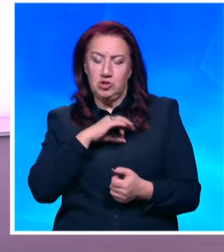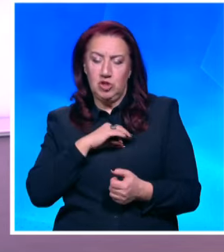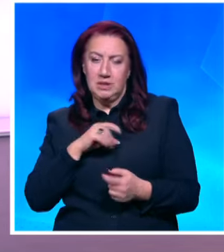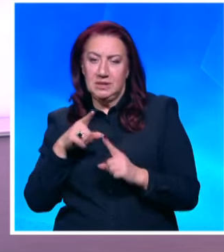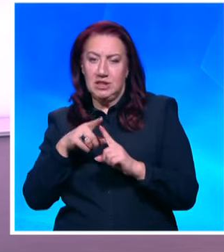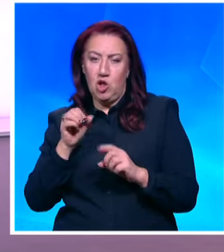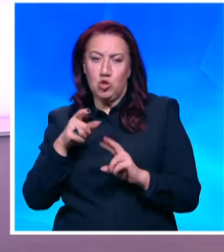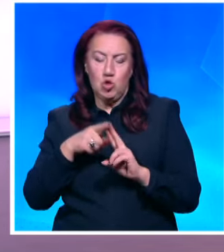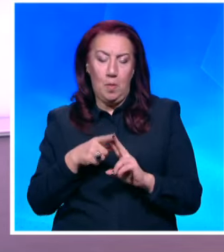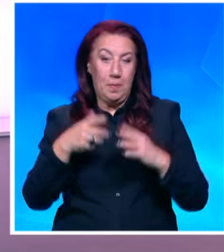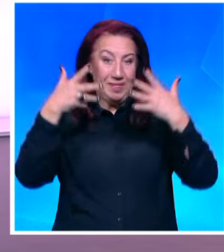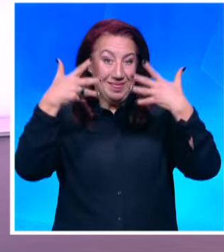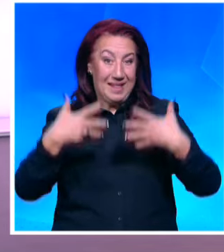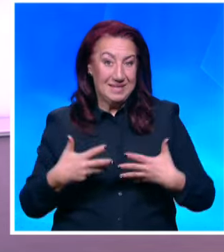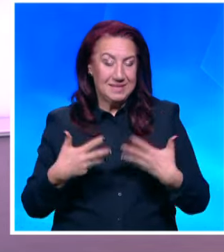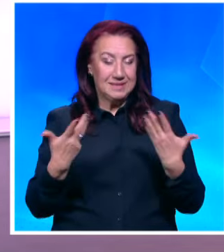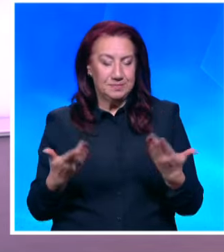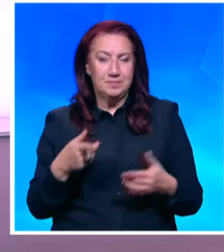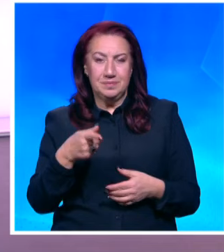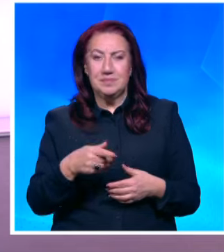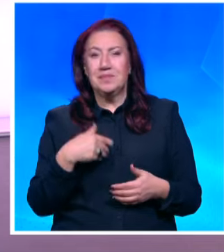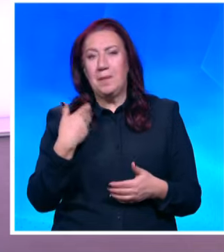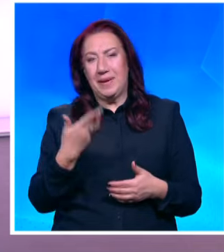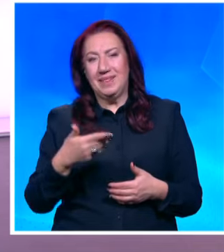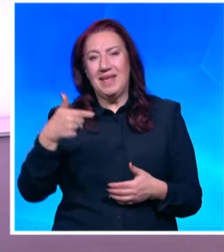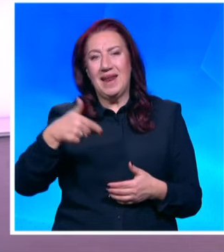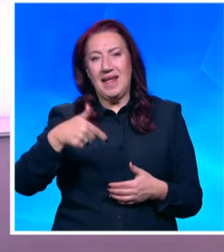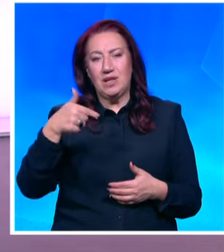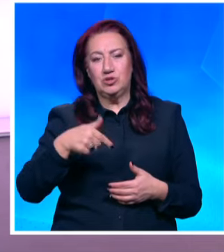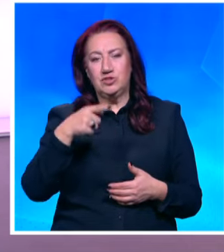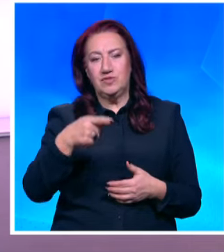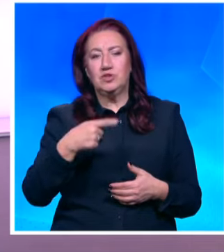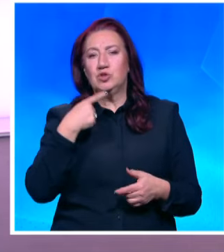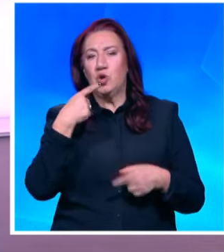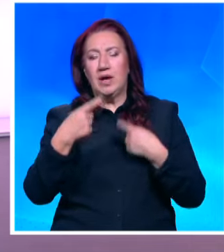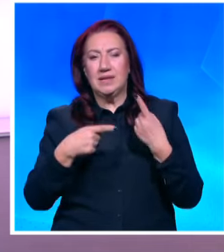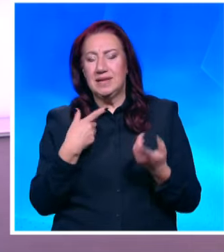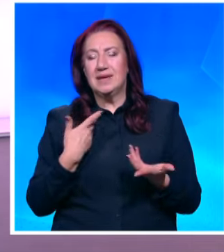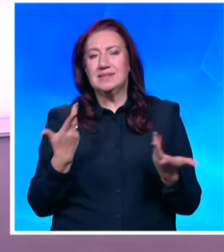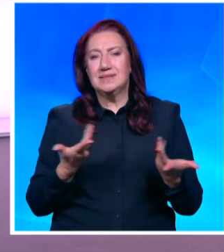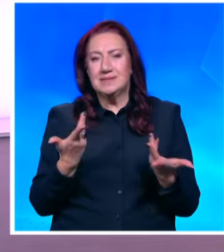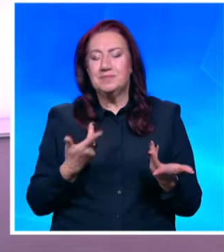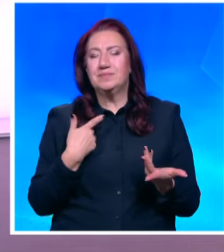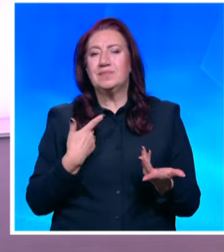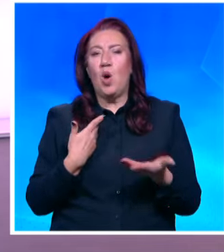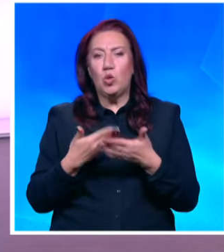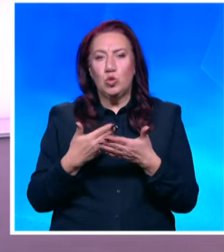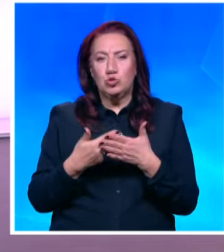Гергана Гунчева, Димитров за първи път пред българска медия сподели открито за отношенията си с Дани Валвердо и назова рецептата за успеха на